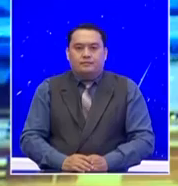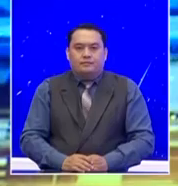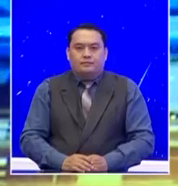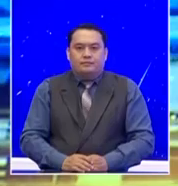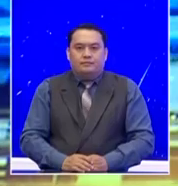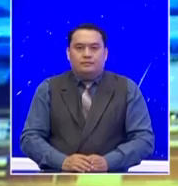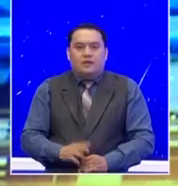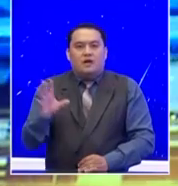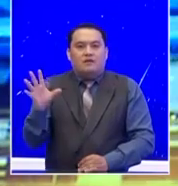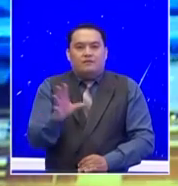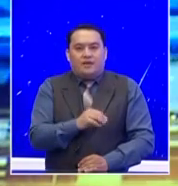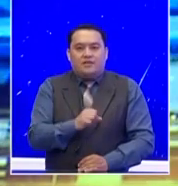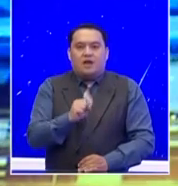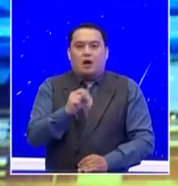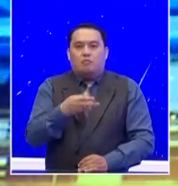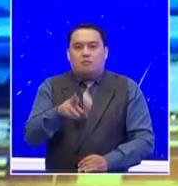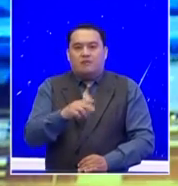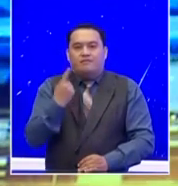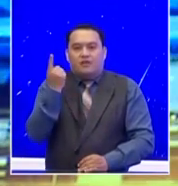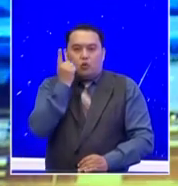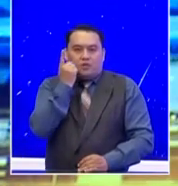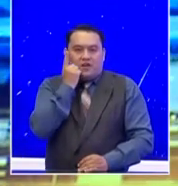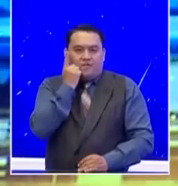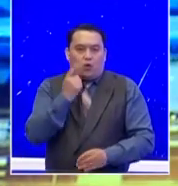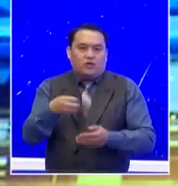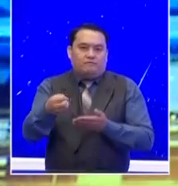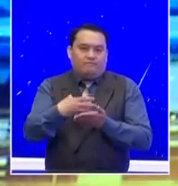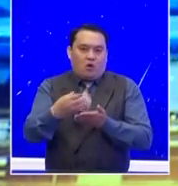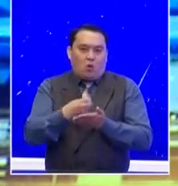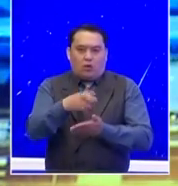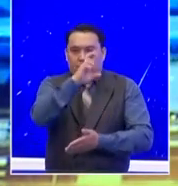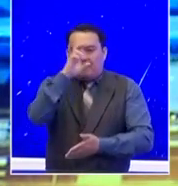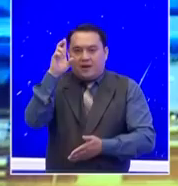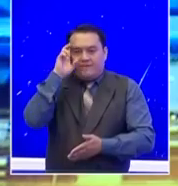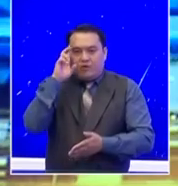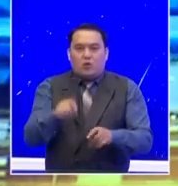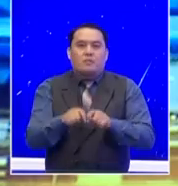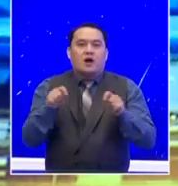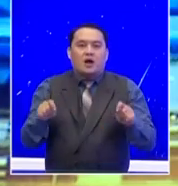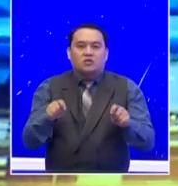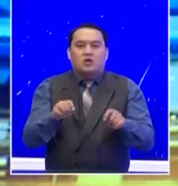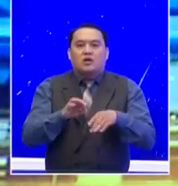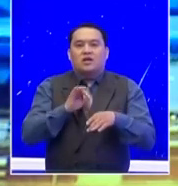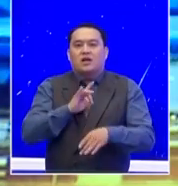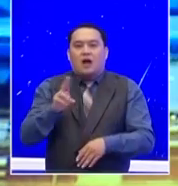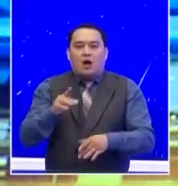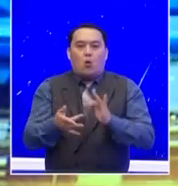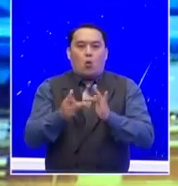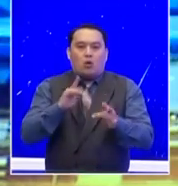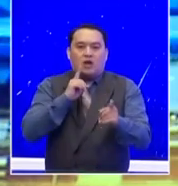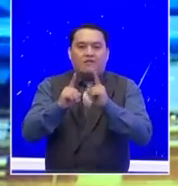Продолжаем выпуск. Весь Абай в одном смартфоне. В Алматинской областной библиотеке имени Сакина Сейфуллина прошла